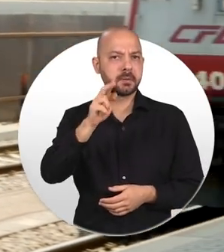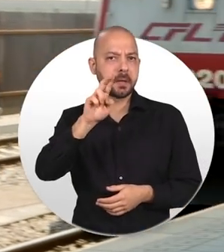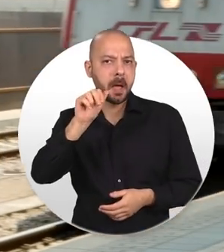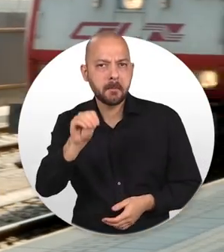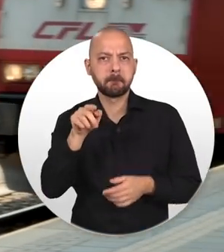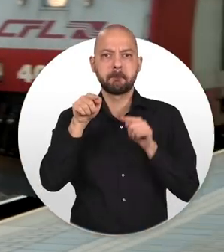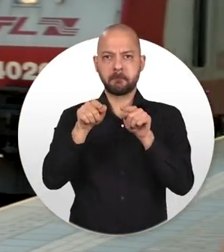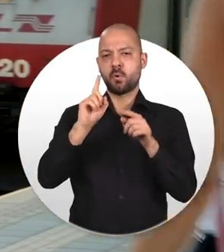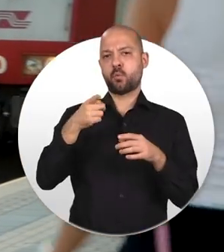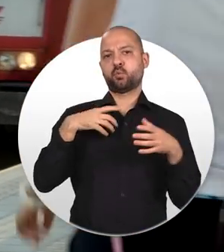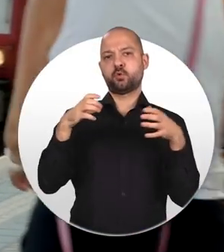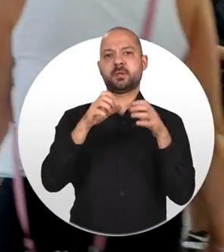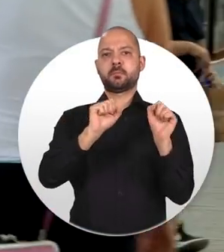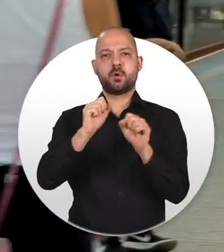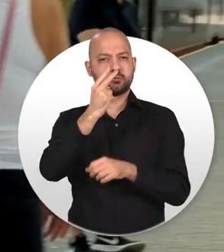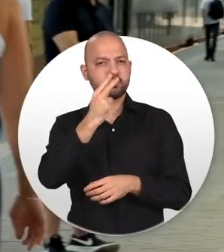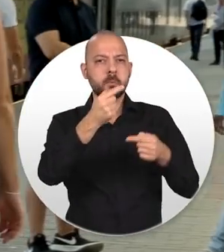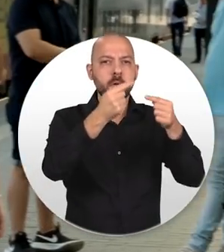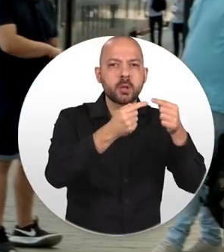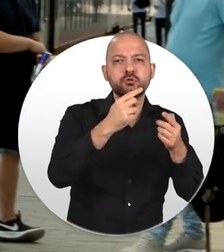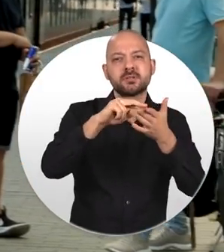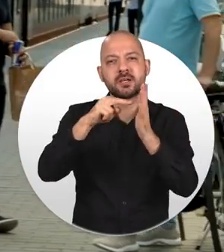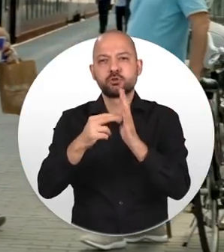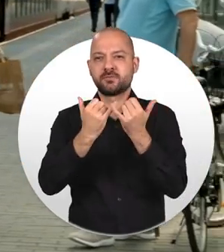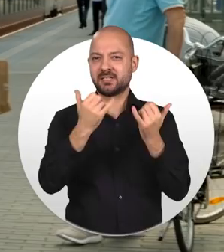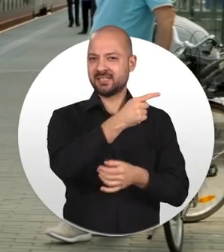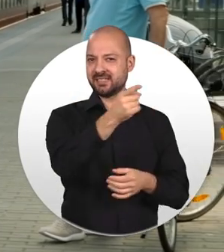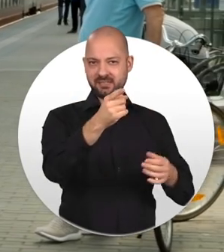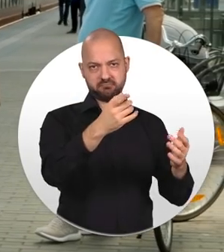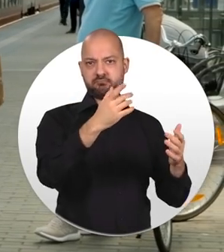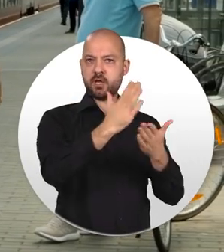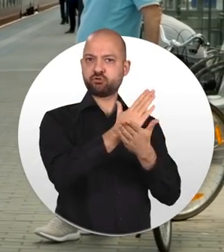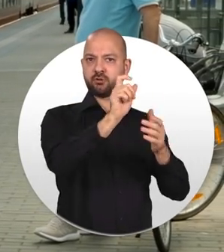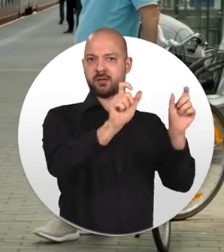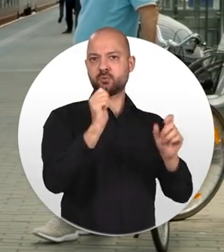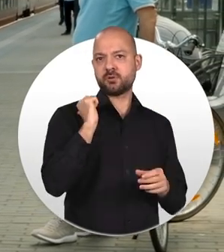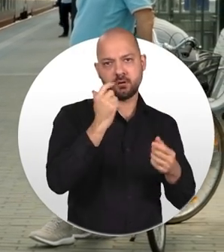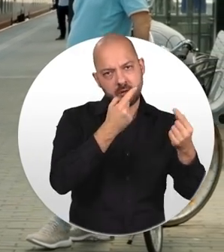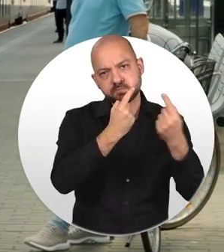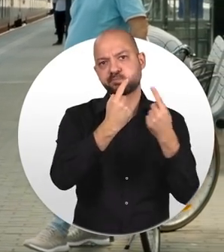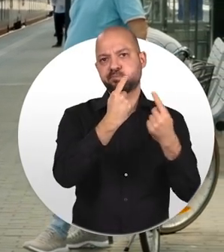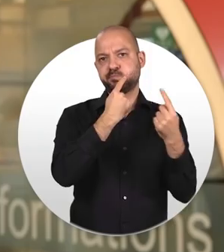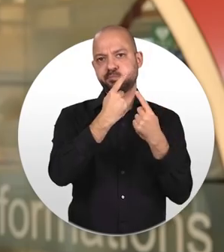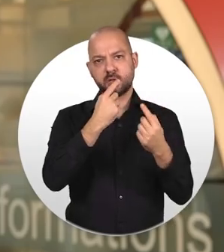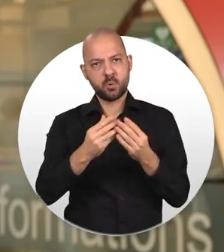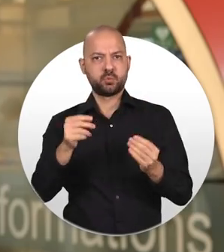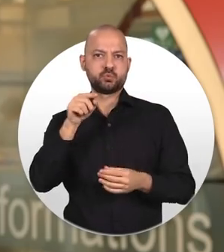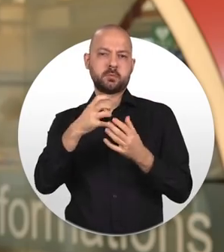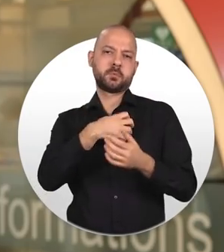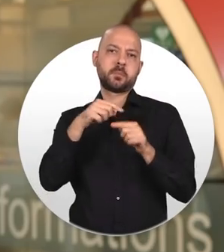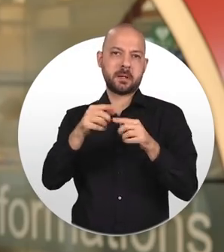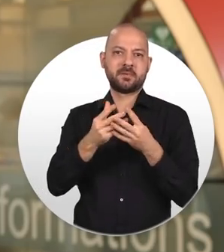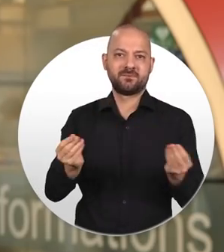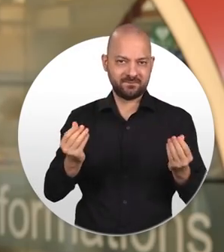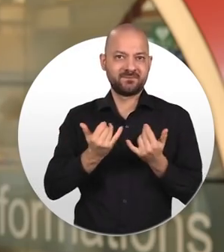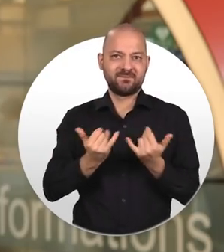Beispiel beim Tram. Das ist ermöglicht der Gruppe, viel mit politischen oder technischen Decideuren zu diskutieren, so Probleme aufmerksam